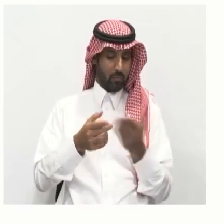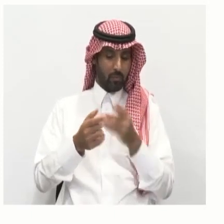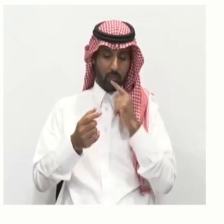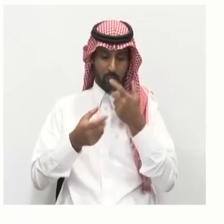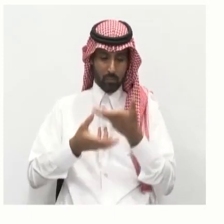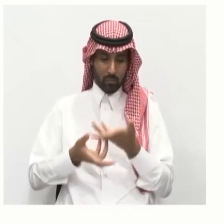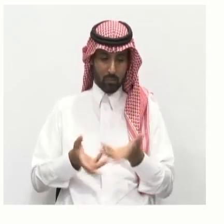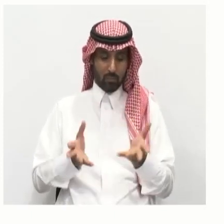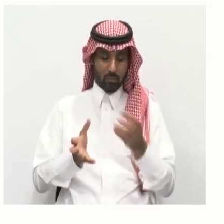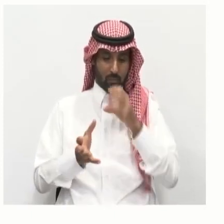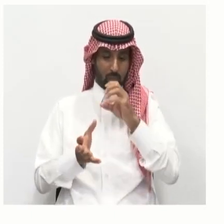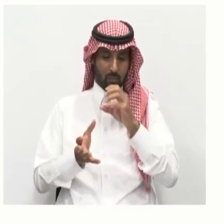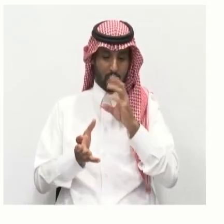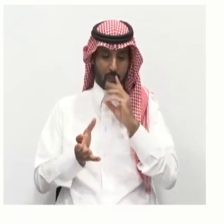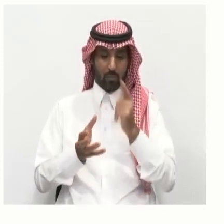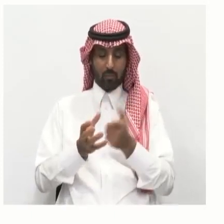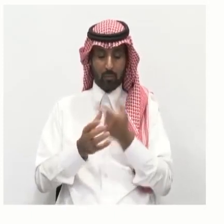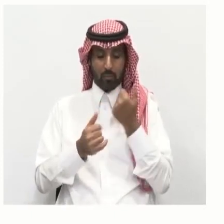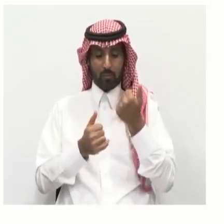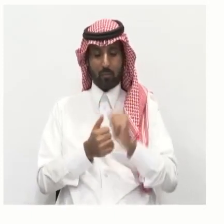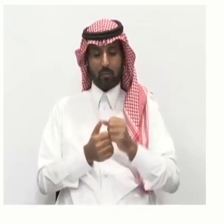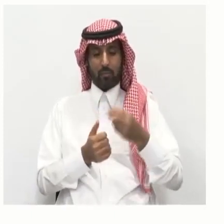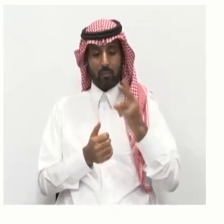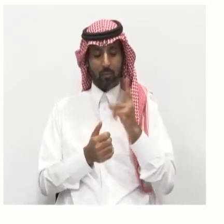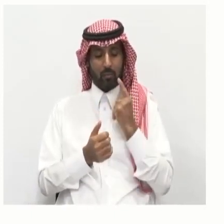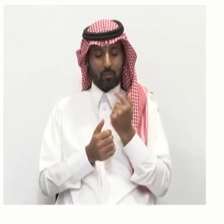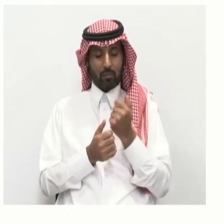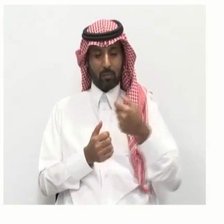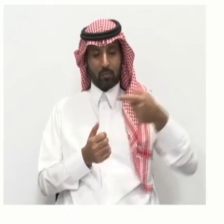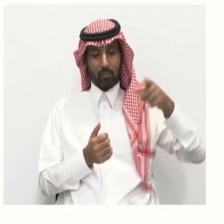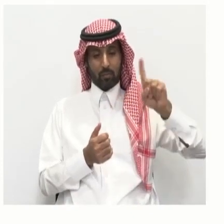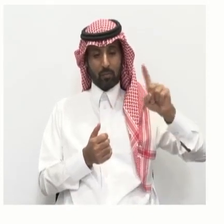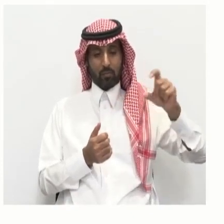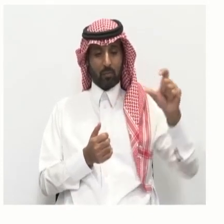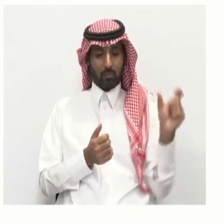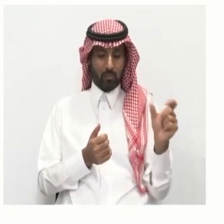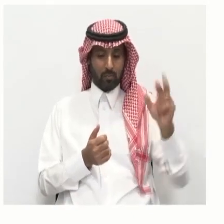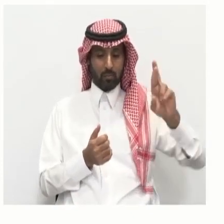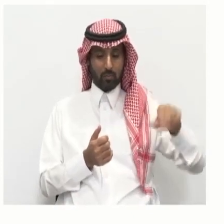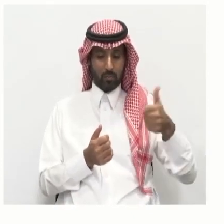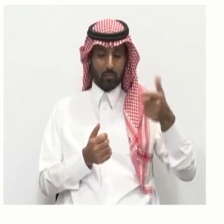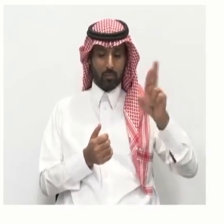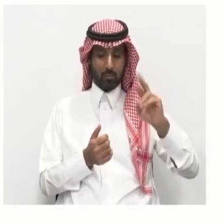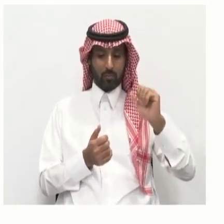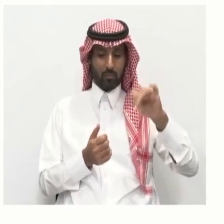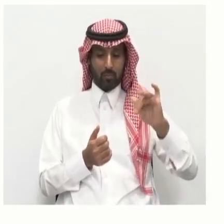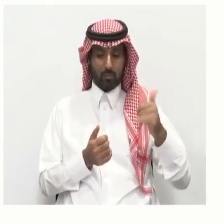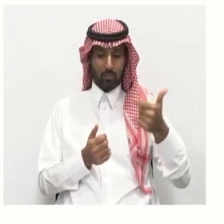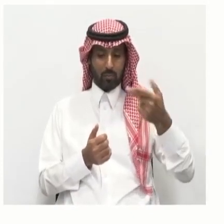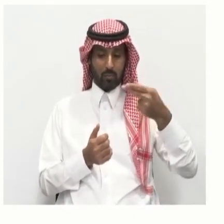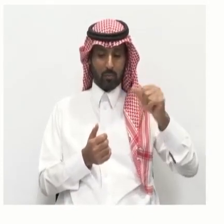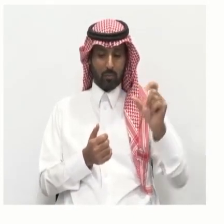ماء وبنزوات المغنيسيوم البنزوات المغنيسيوم هذا ام جي سي 6 اتش